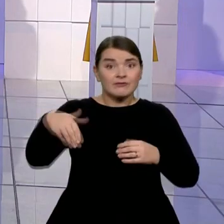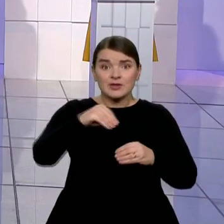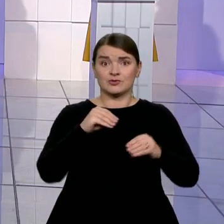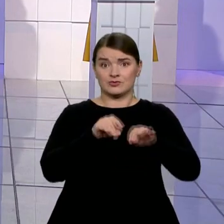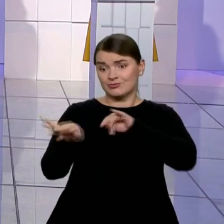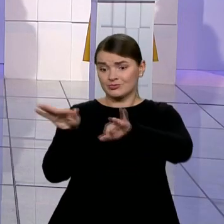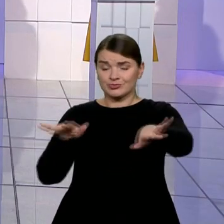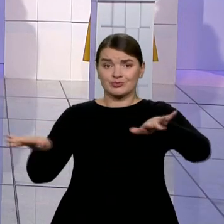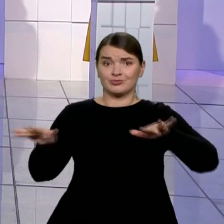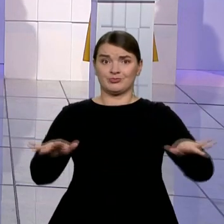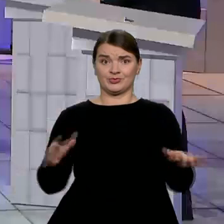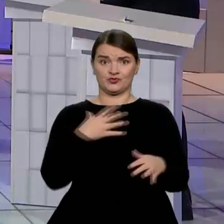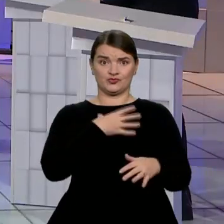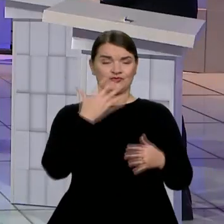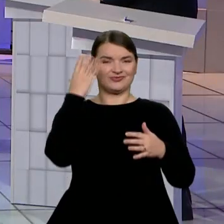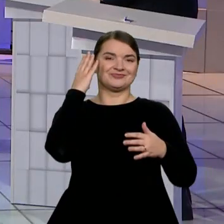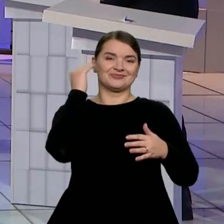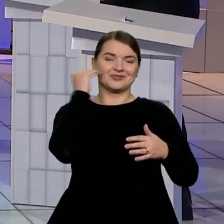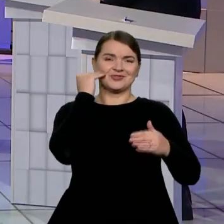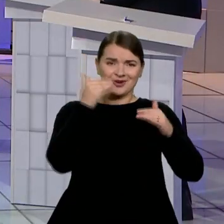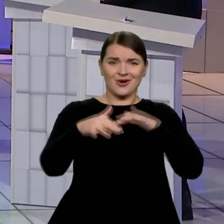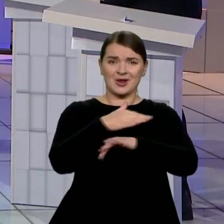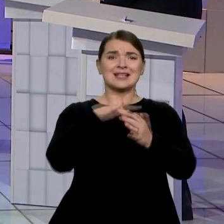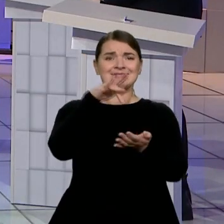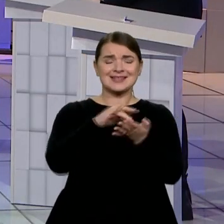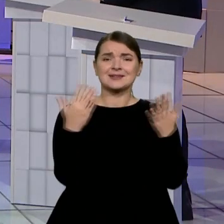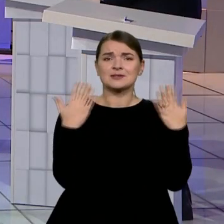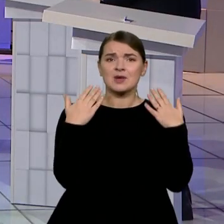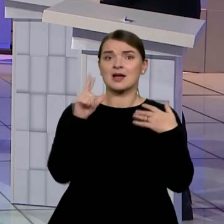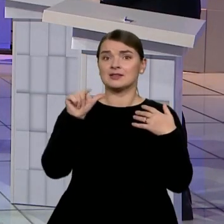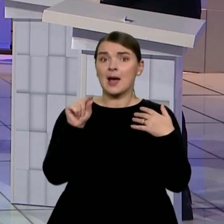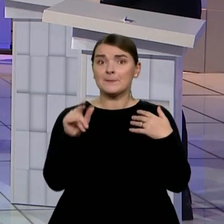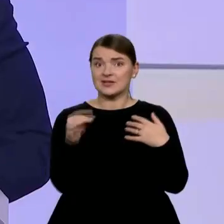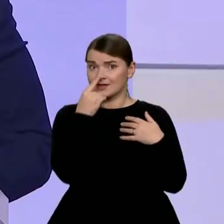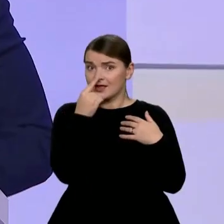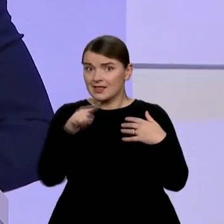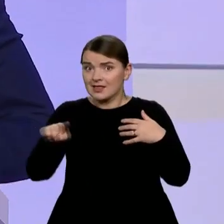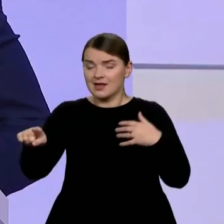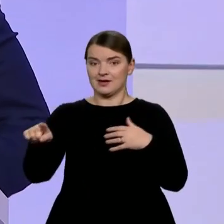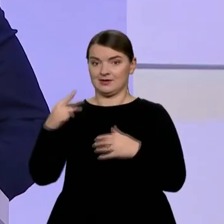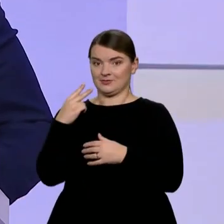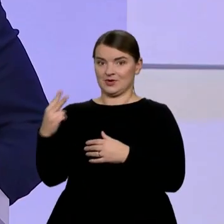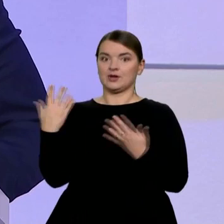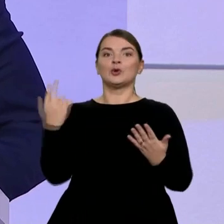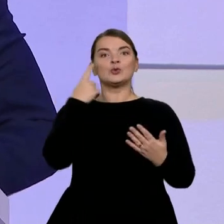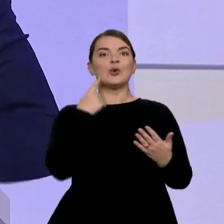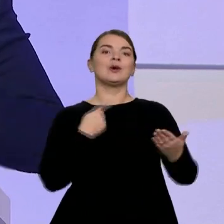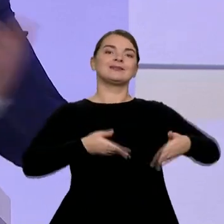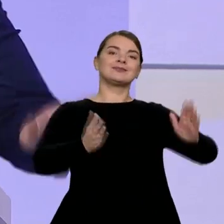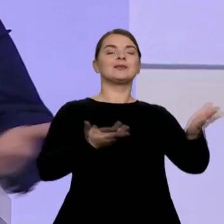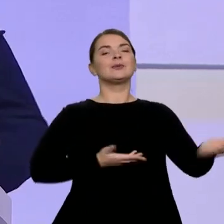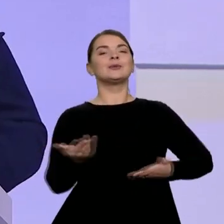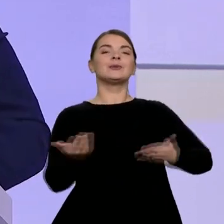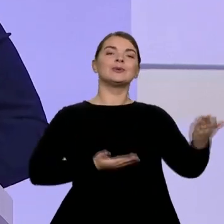žmonės Šiauliuose ir centrinėme parke prie vadinamosios lapės. Taip, vaikštant bulvaru norėtųsi sutikti daugiau žmonių,